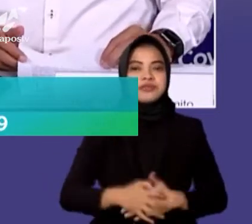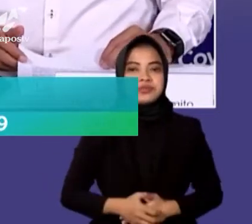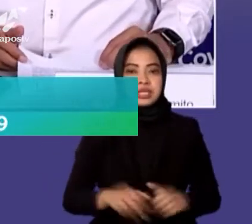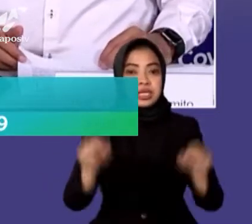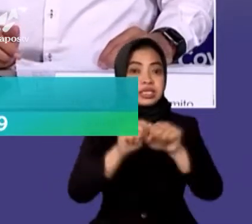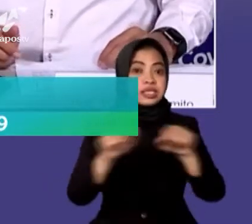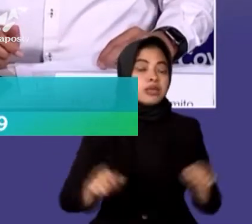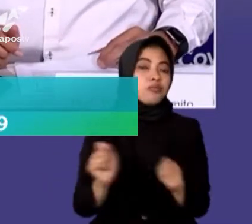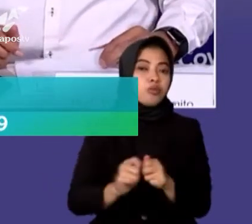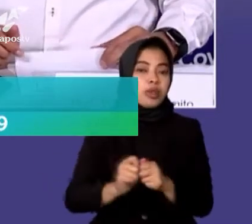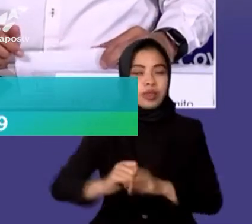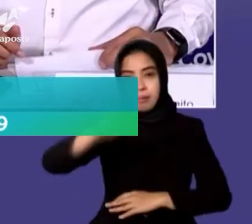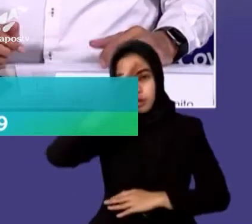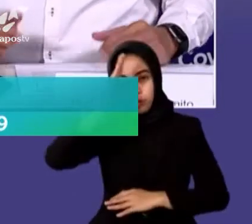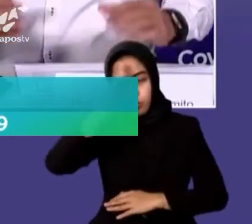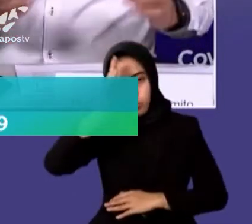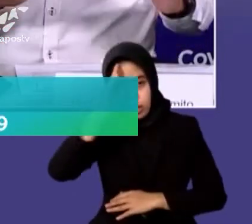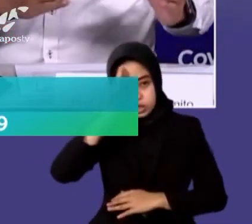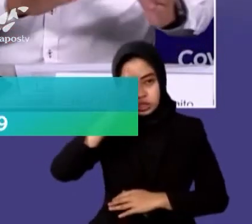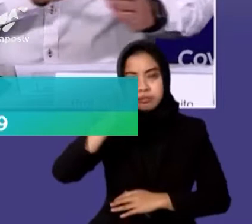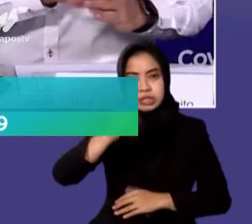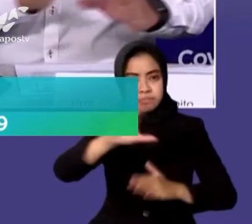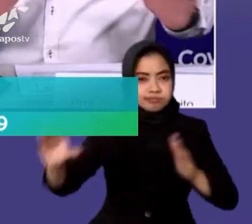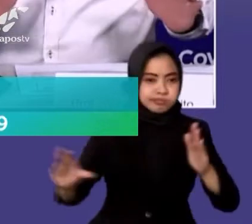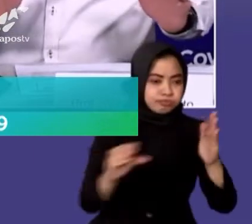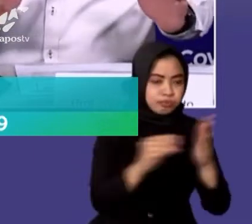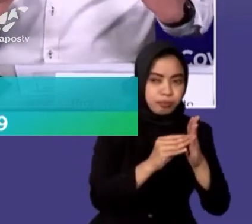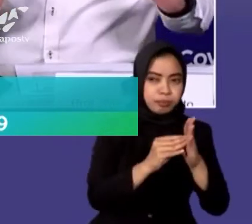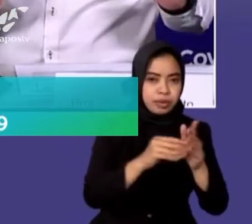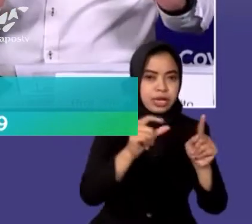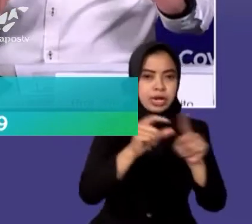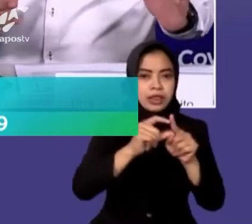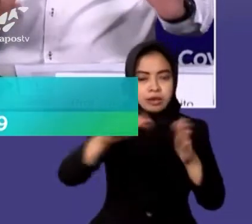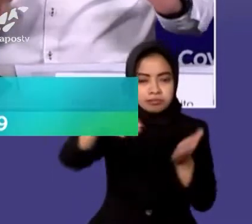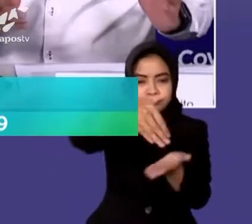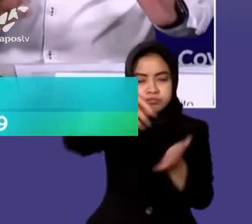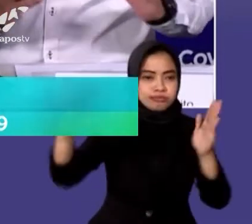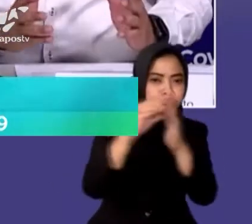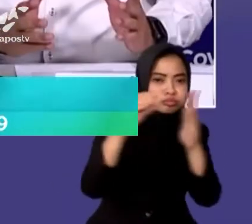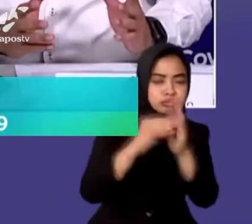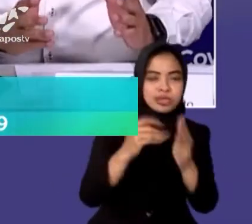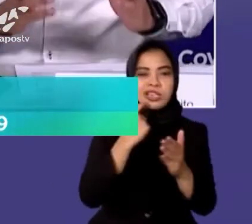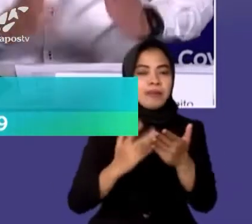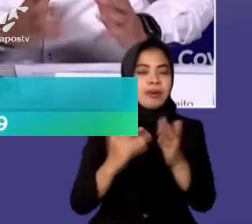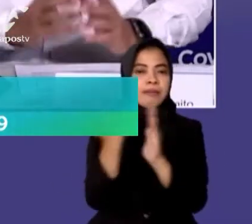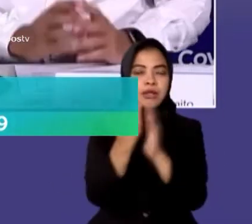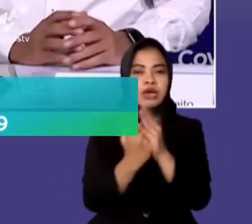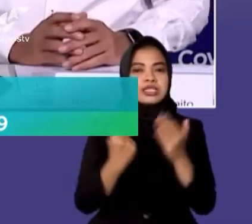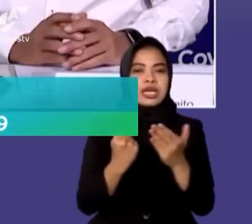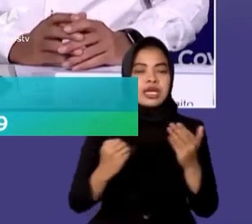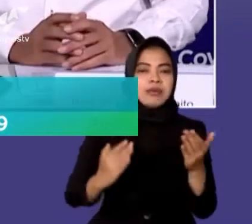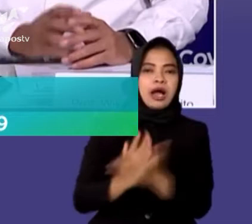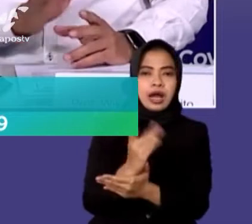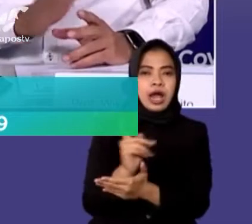Melalui sistem ini, petugas di lapangan dapat memasukkan berbagai data terkait dengan pelanggaran protokol kesehatan yang